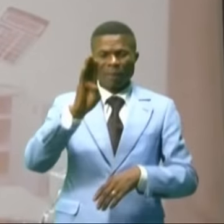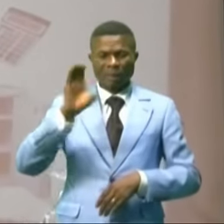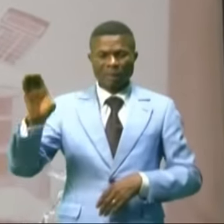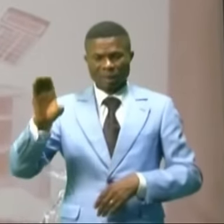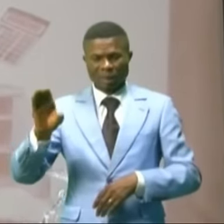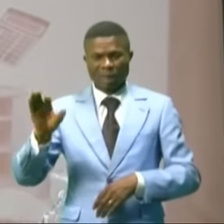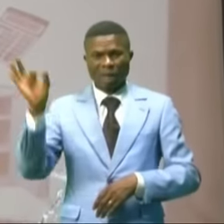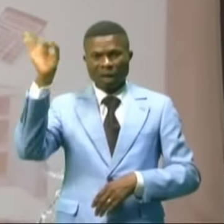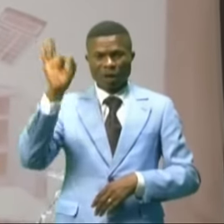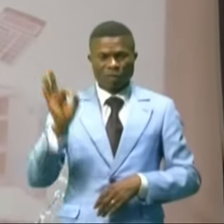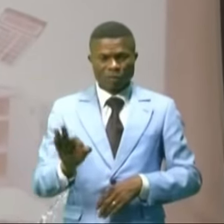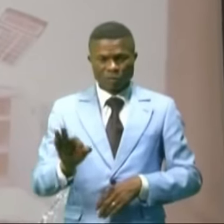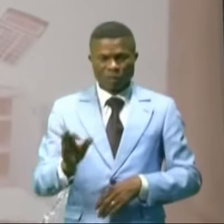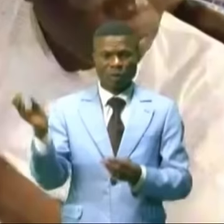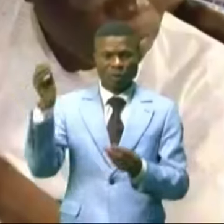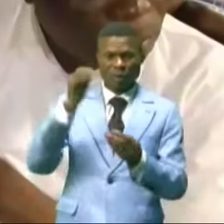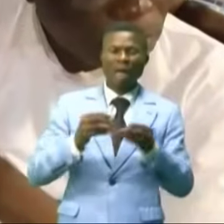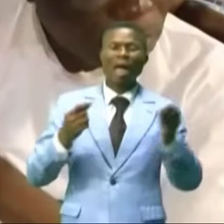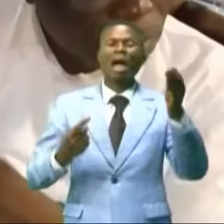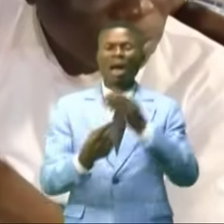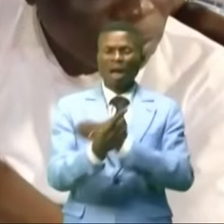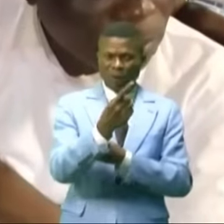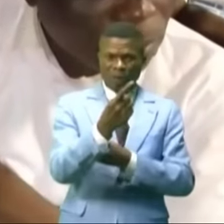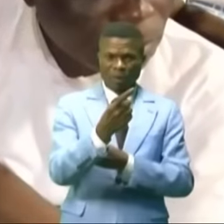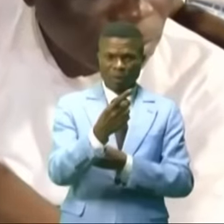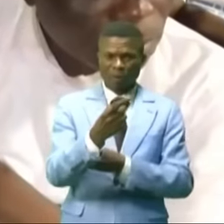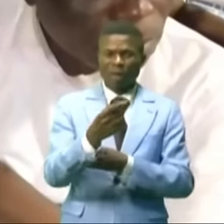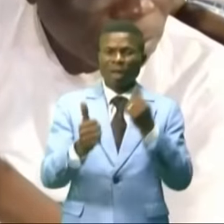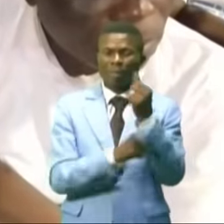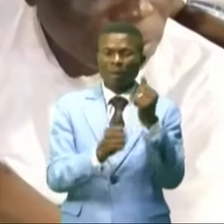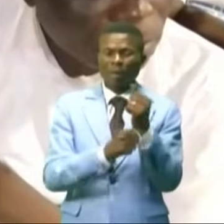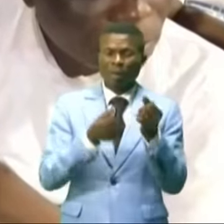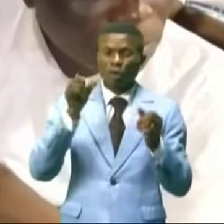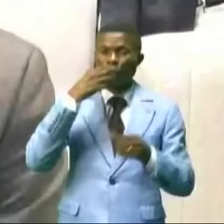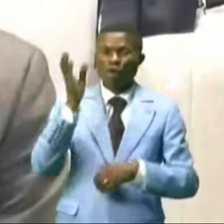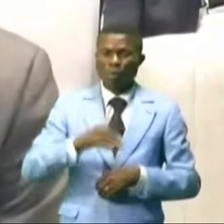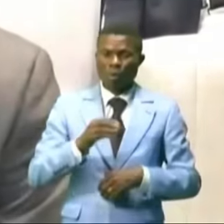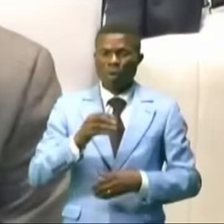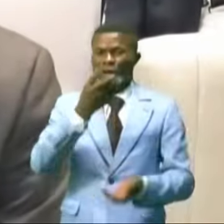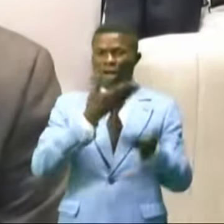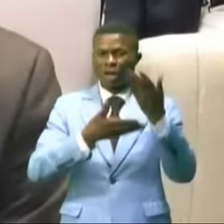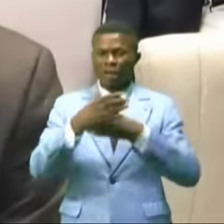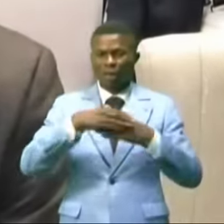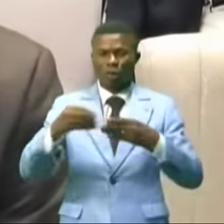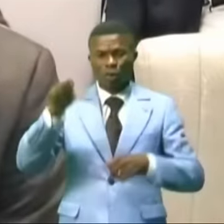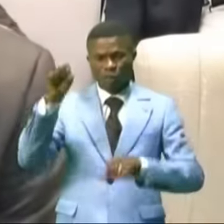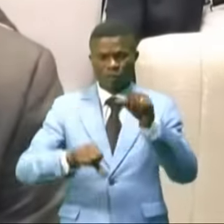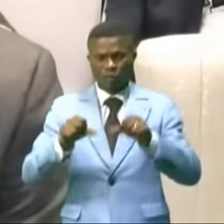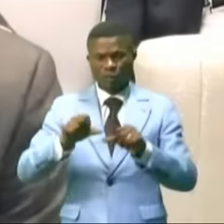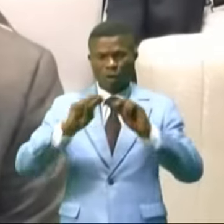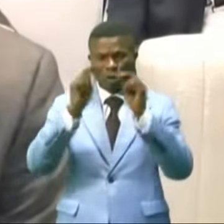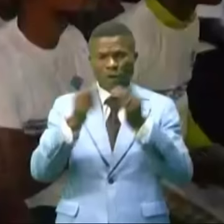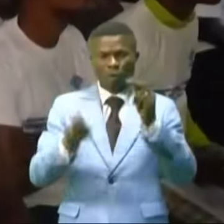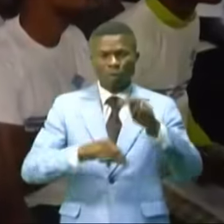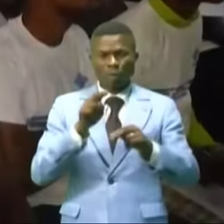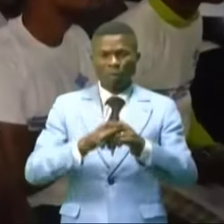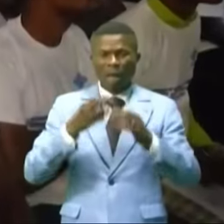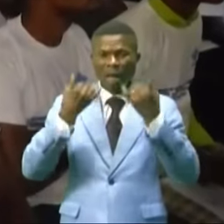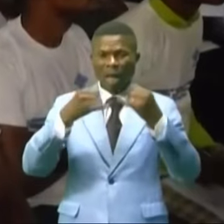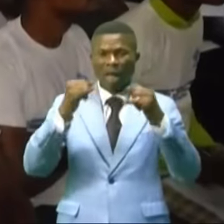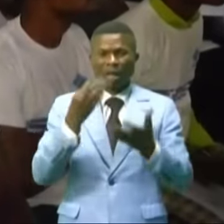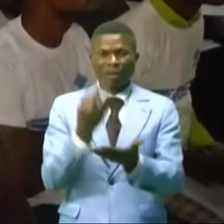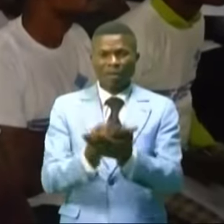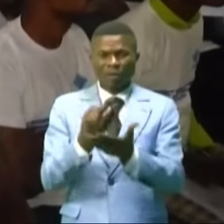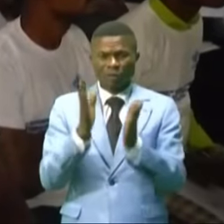cela s'ajoute la dénonciation des clients suspects, des cambistes et des bureaux d'échange à la Cellule nationale des renseignements